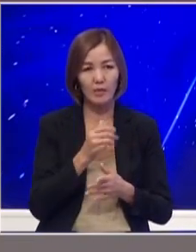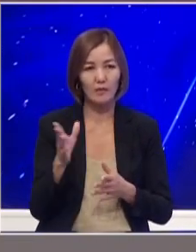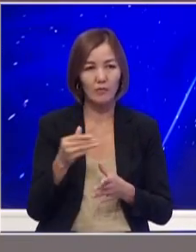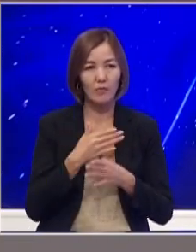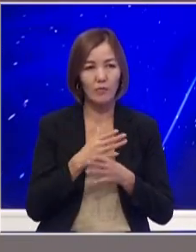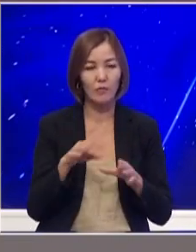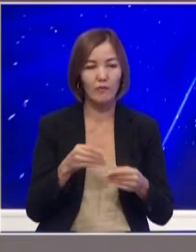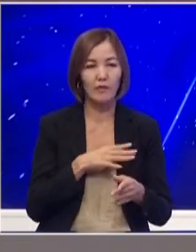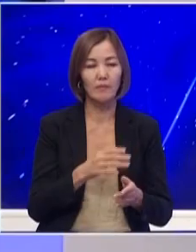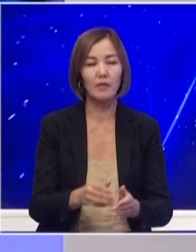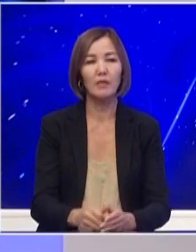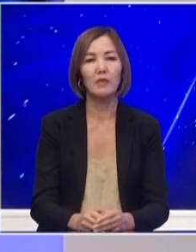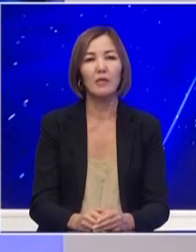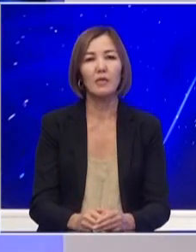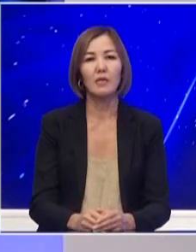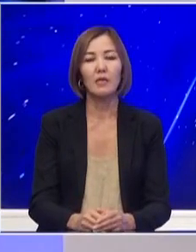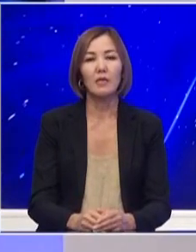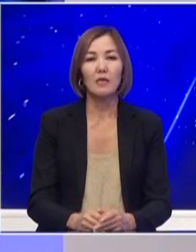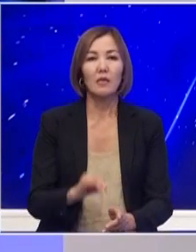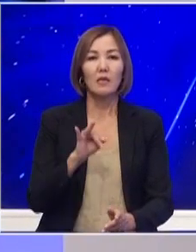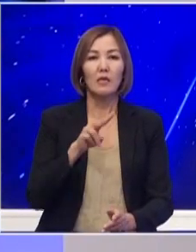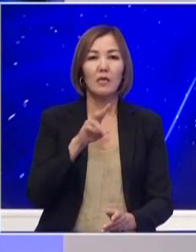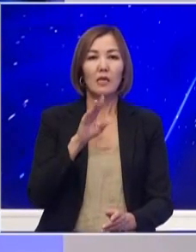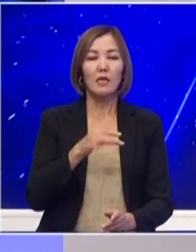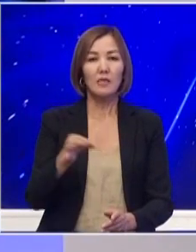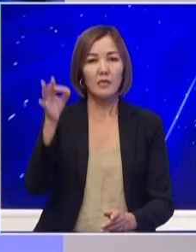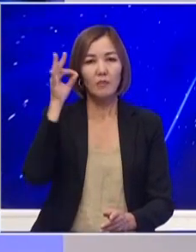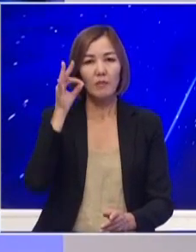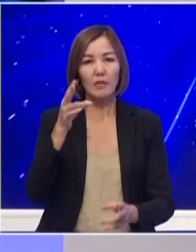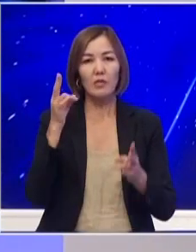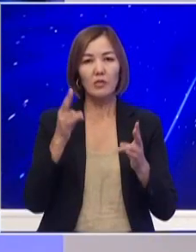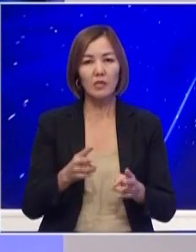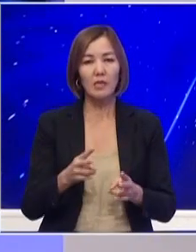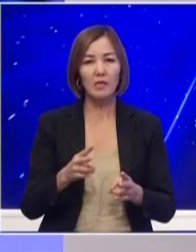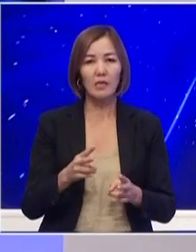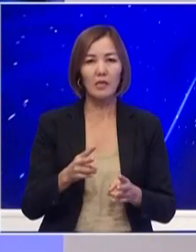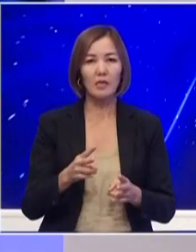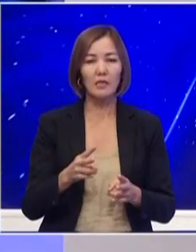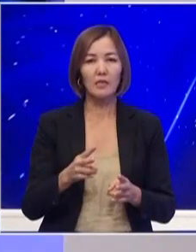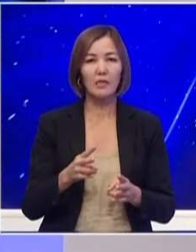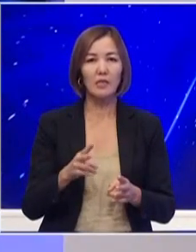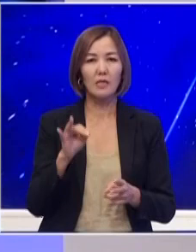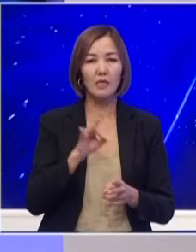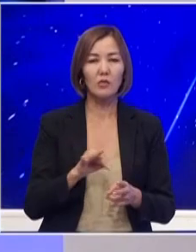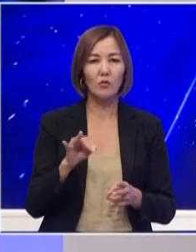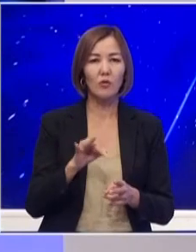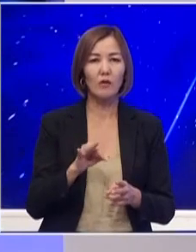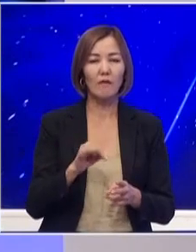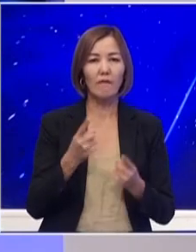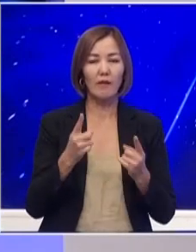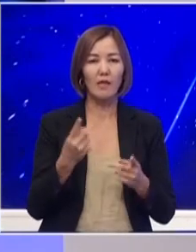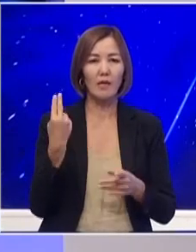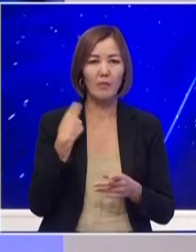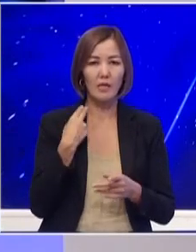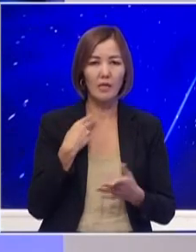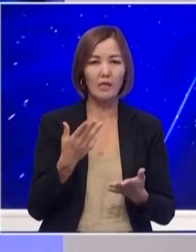мне в этом. В Ирландии вспоминают жертв одного из самых кровавых терактов в истории Великобритании.